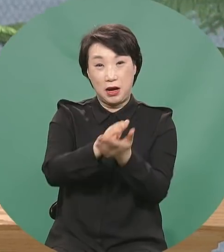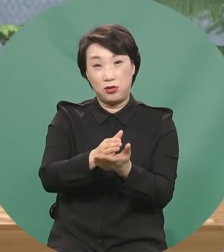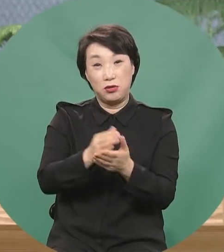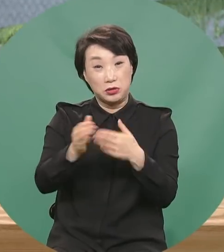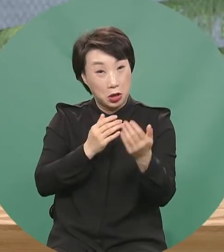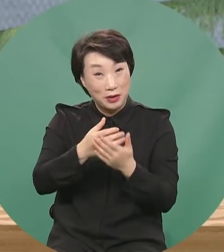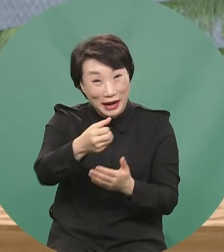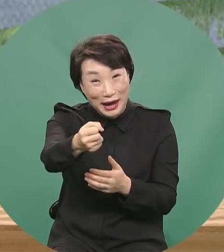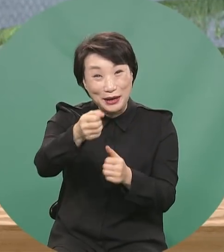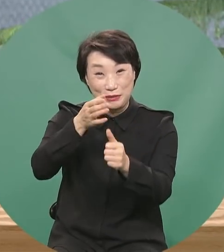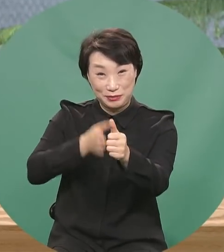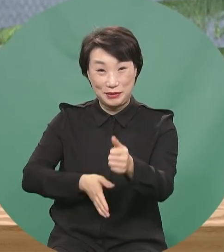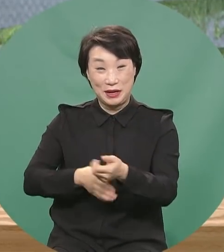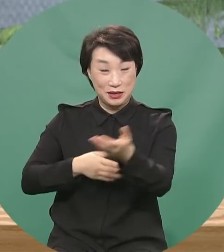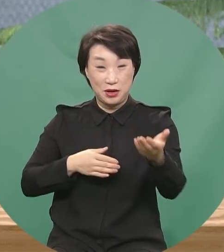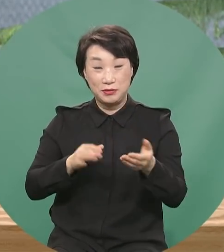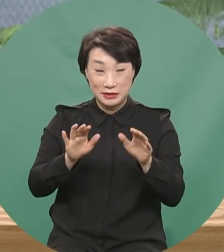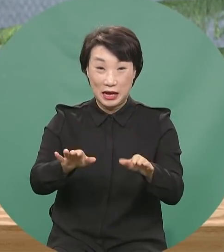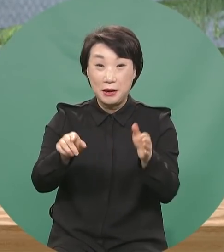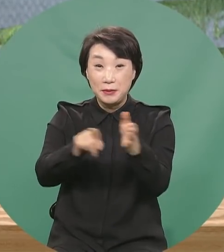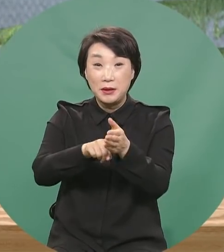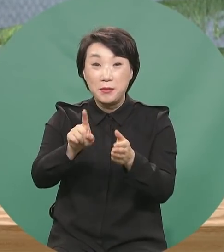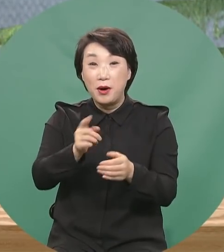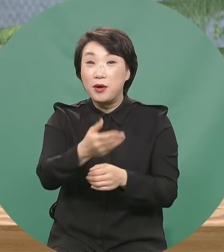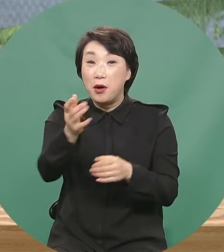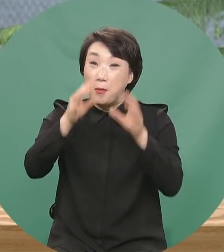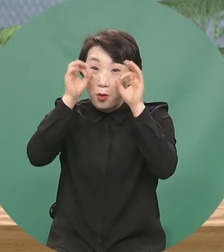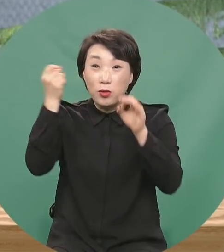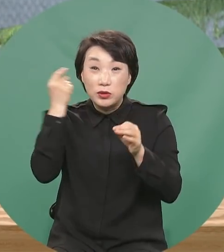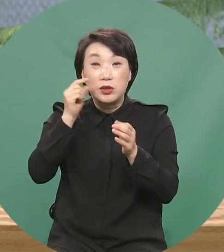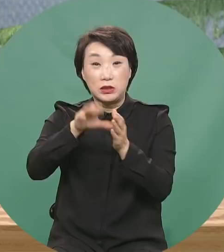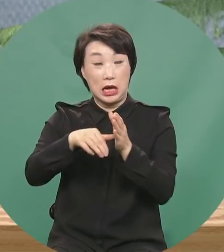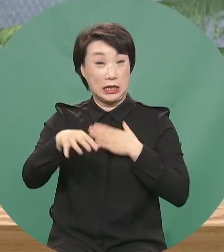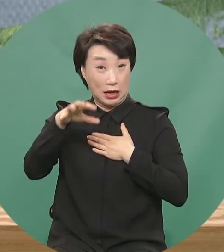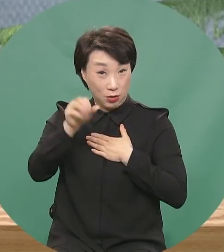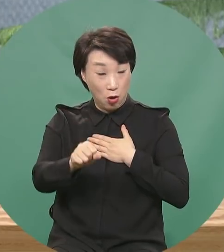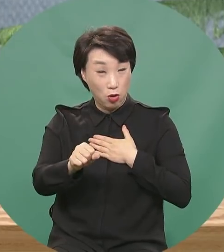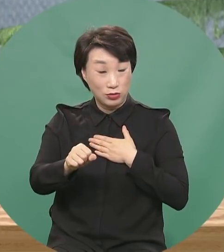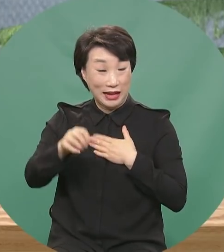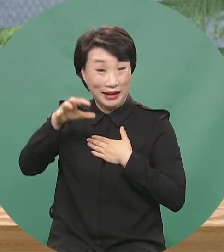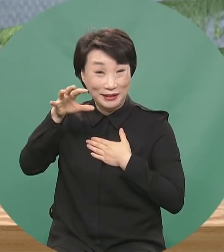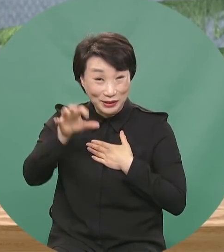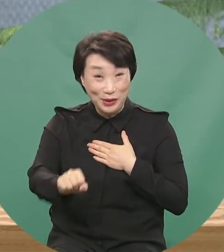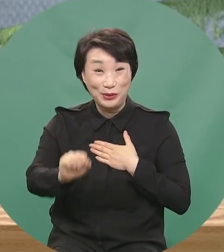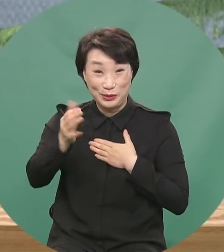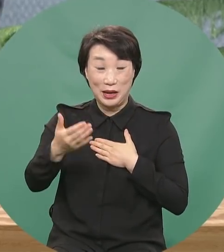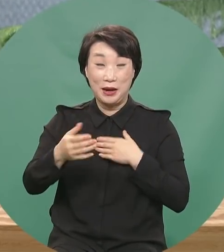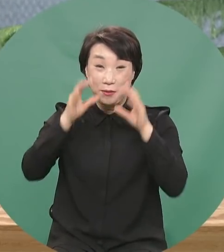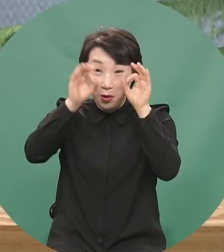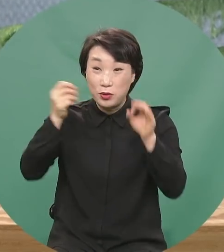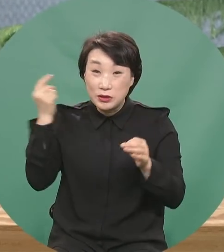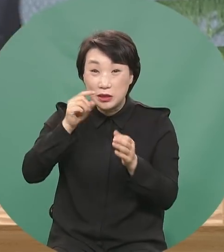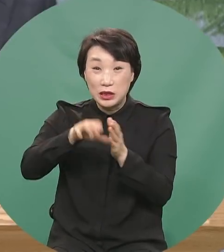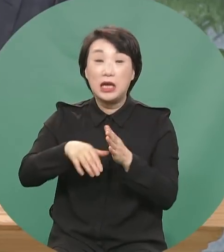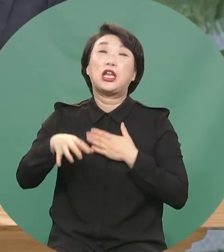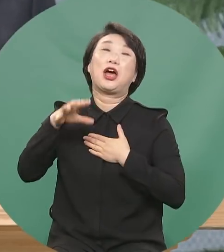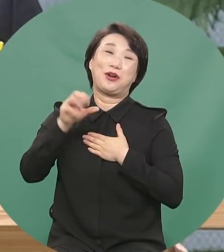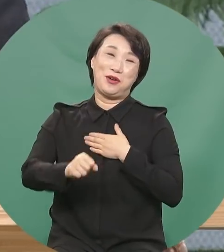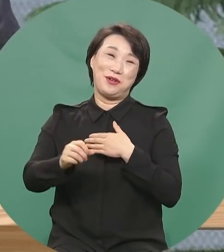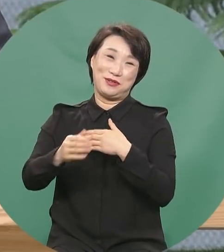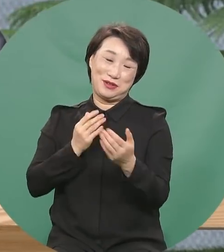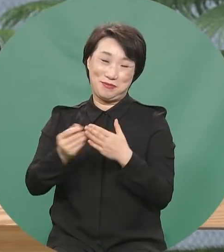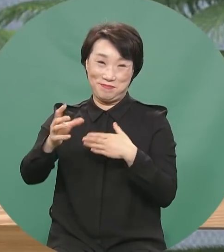말. 믿음은 들음에서 난다. 들었더니 내 것이더라 이 말입니다. 들었더니 내 것이더라 이